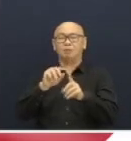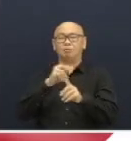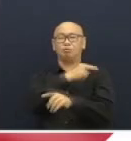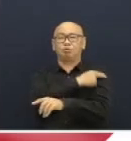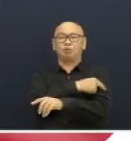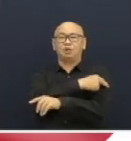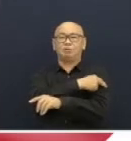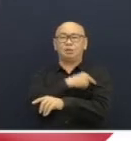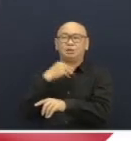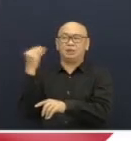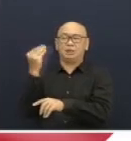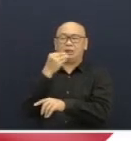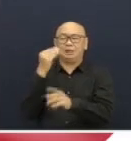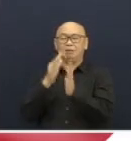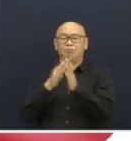puskesmas pembantu.